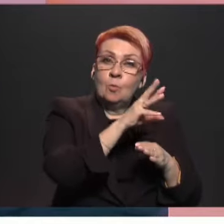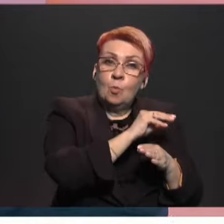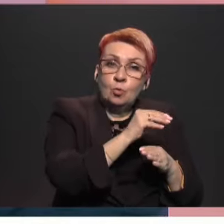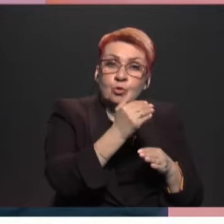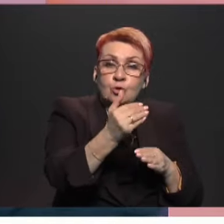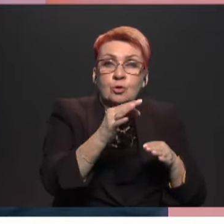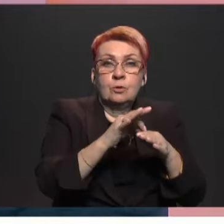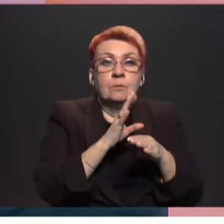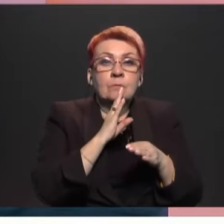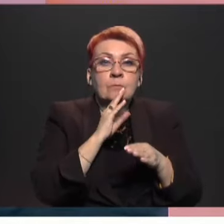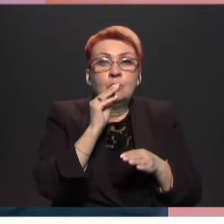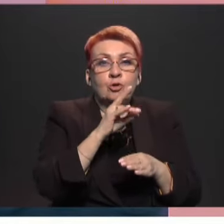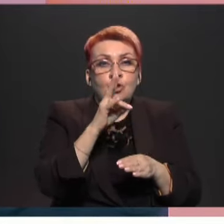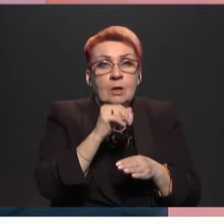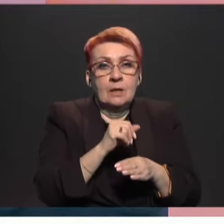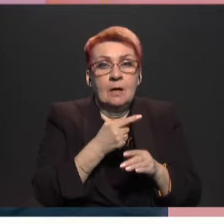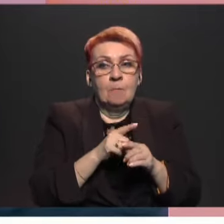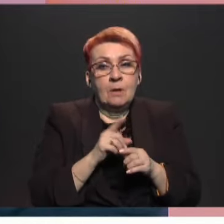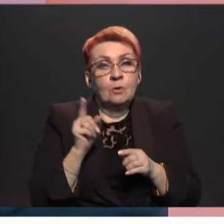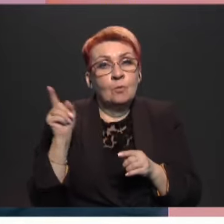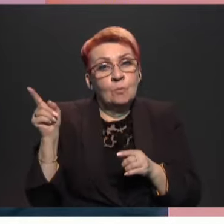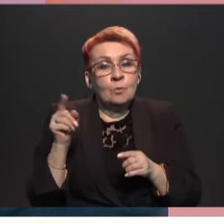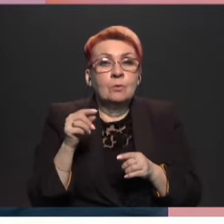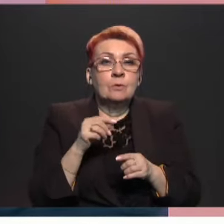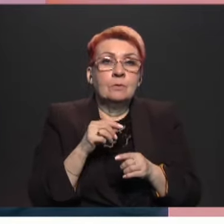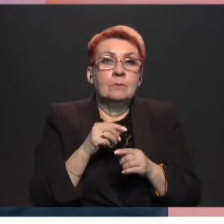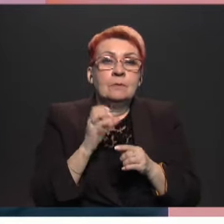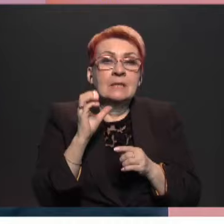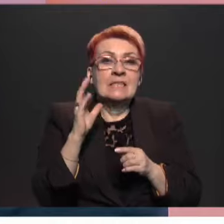вот нельзя свататься за эту девушку, нельзя